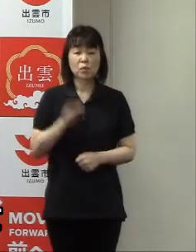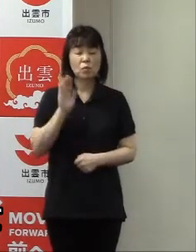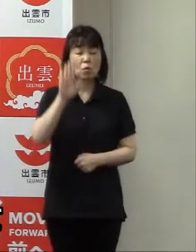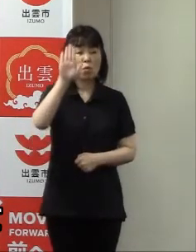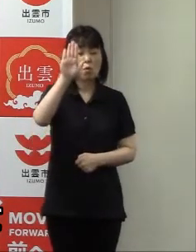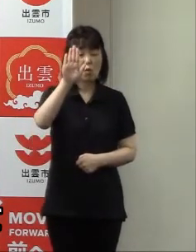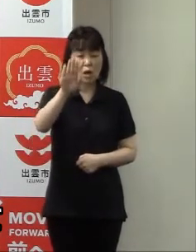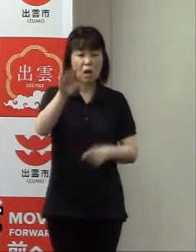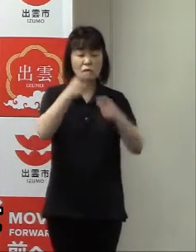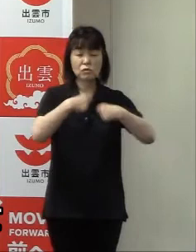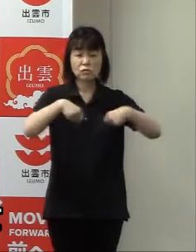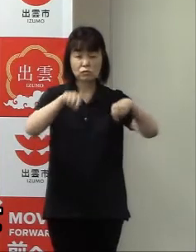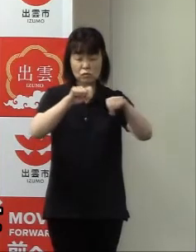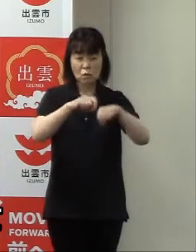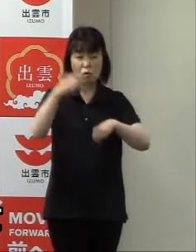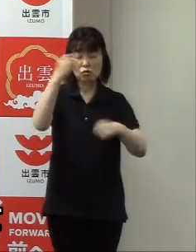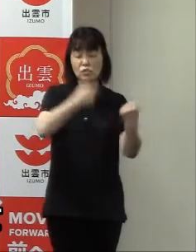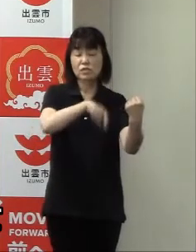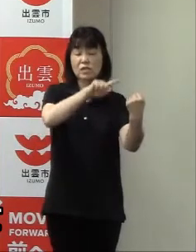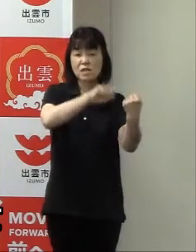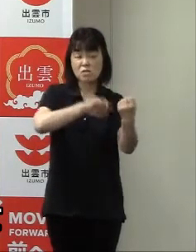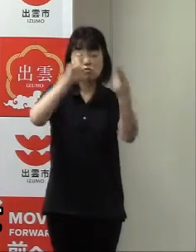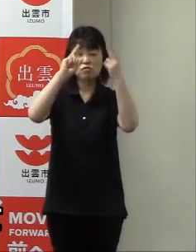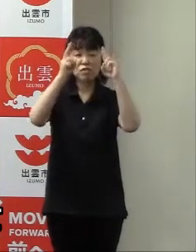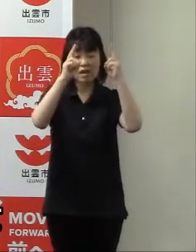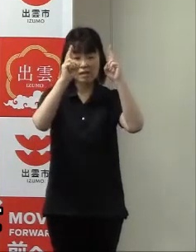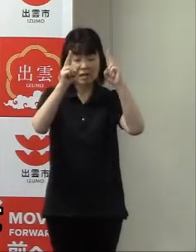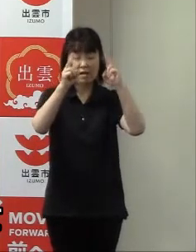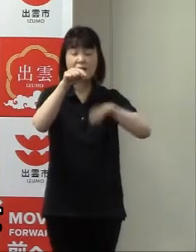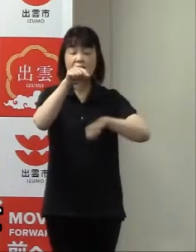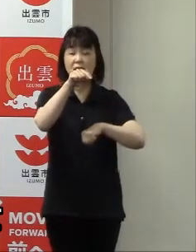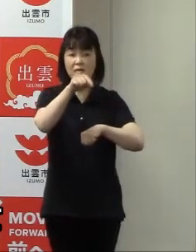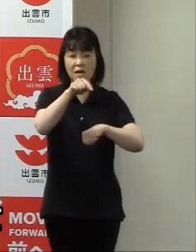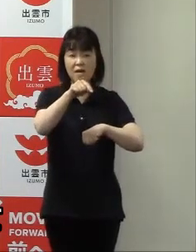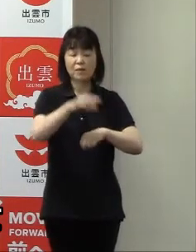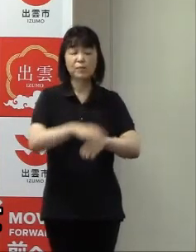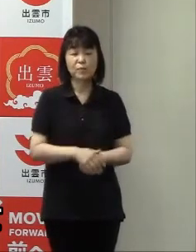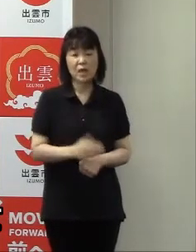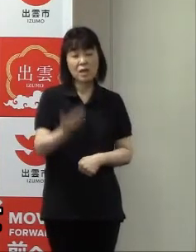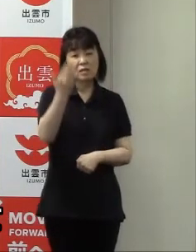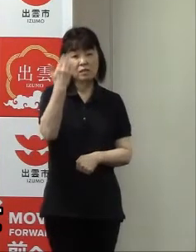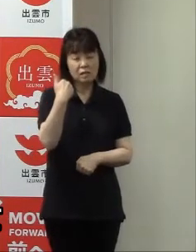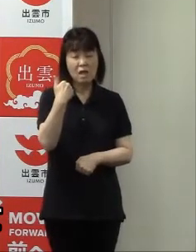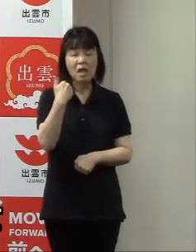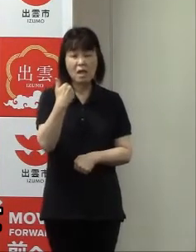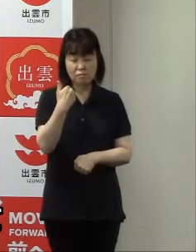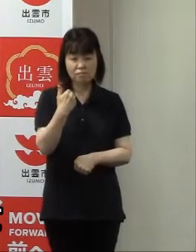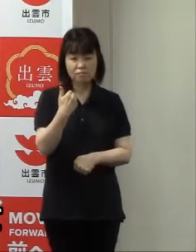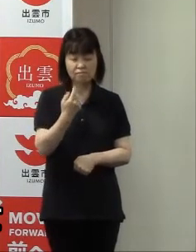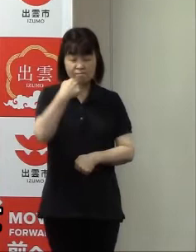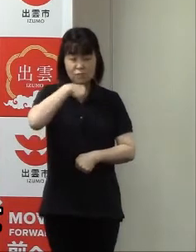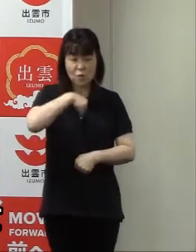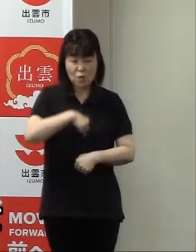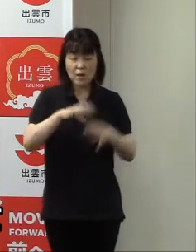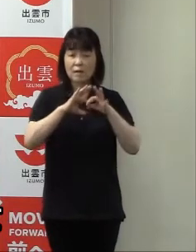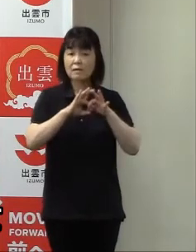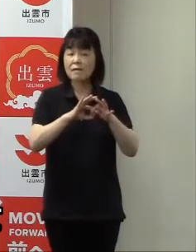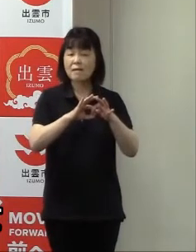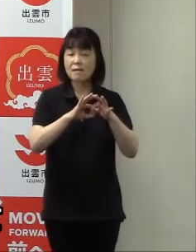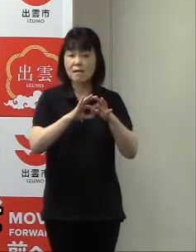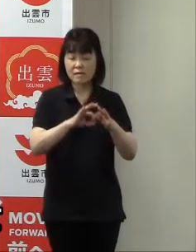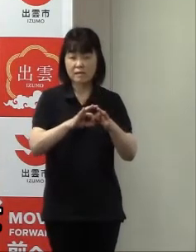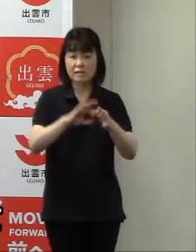国電力が事前了解に絡んでですね、県